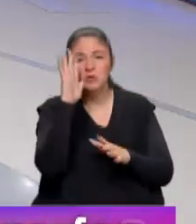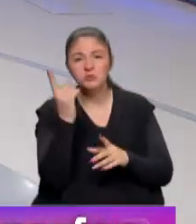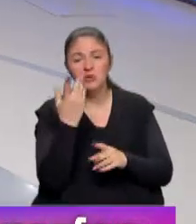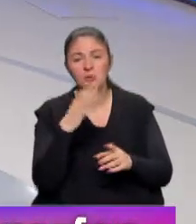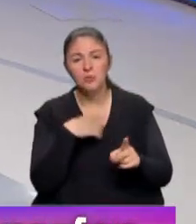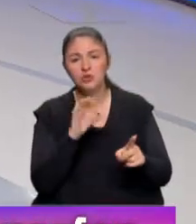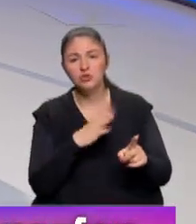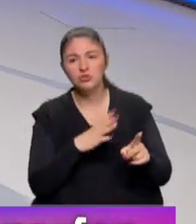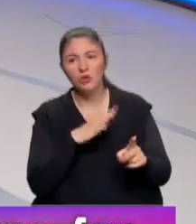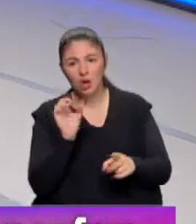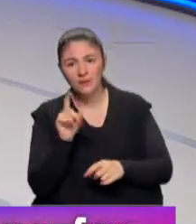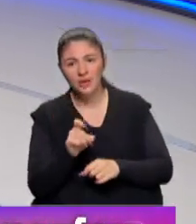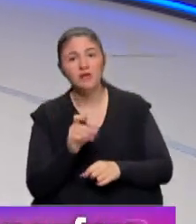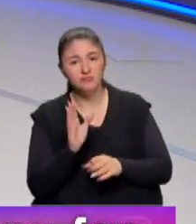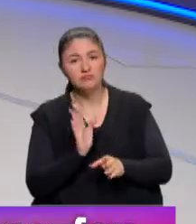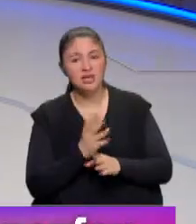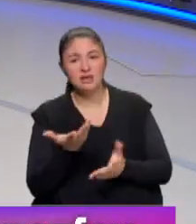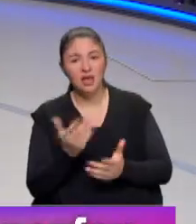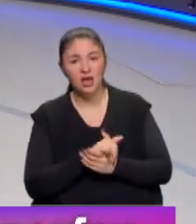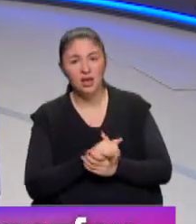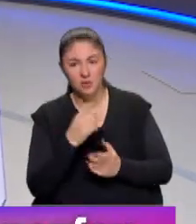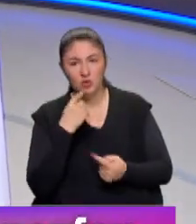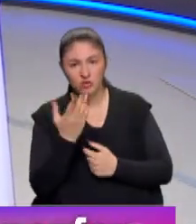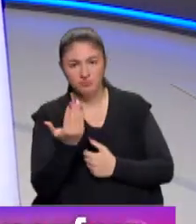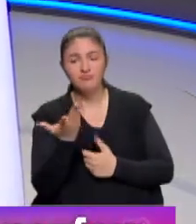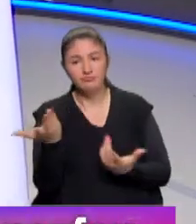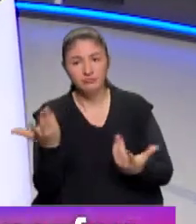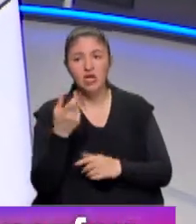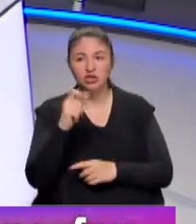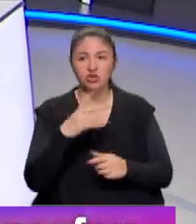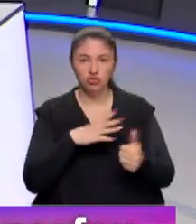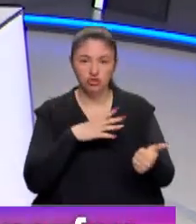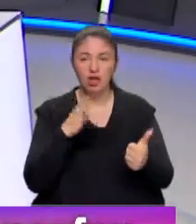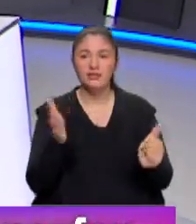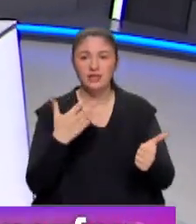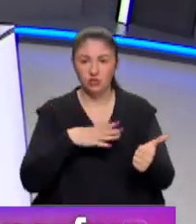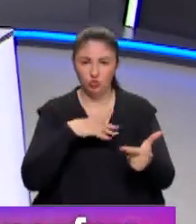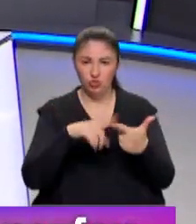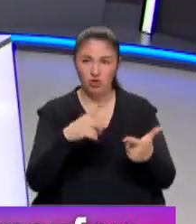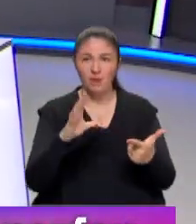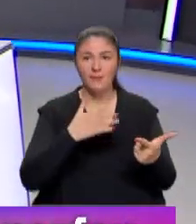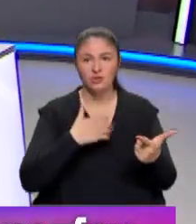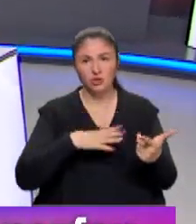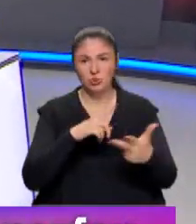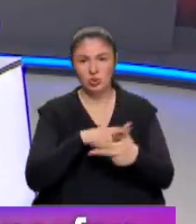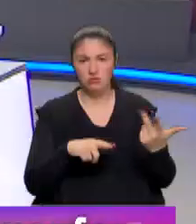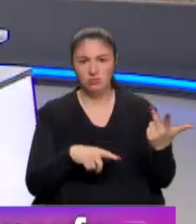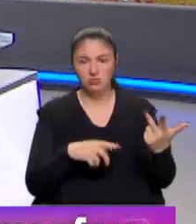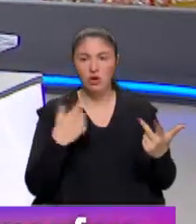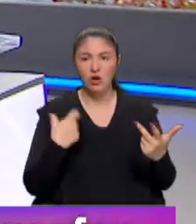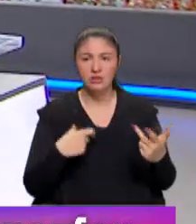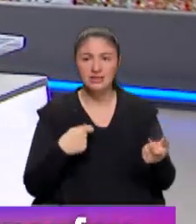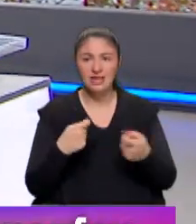Patronlar şimdi bunu istiyor. Öyle mi? Sebebini o zaman bir konuşalım. İşçi istiyor. Sendikalar istiyor. Patronlar da istiyor.